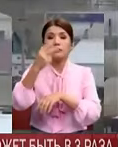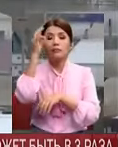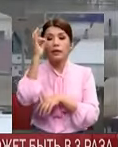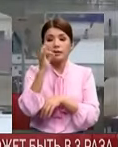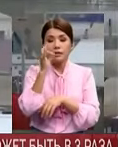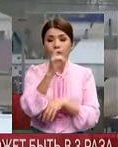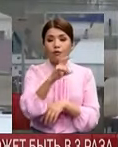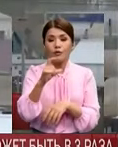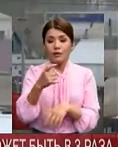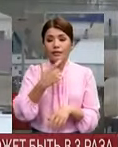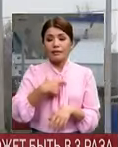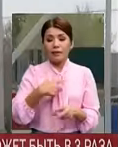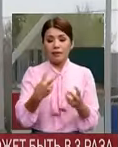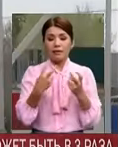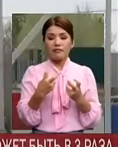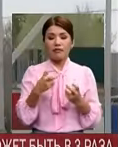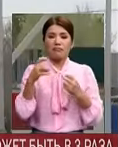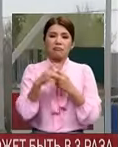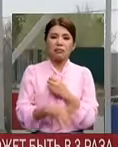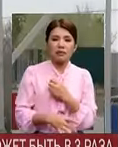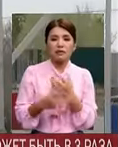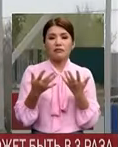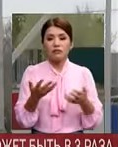людей назвали себя несостоятельными. Речь идет